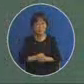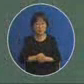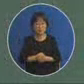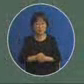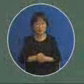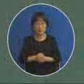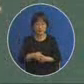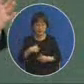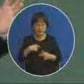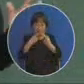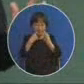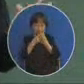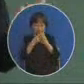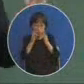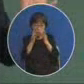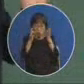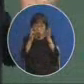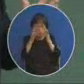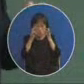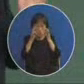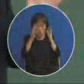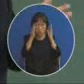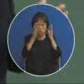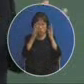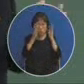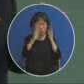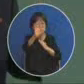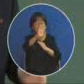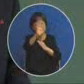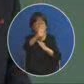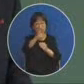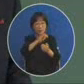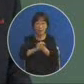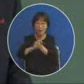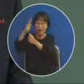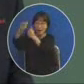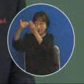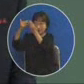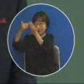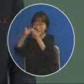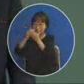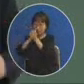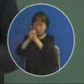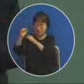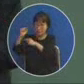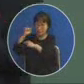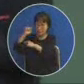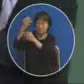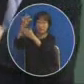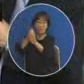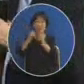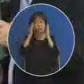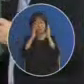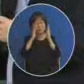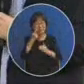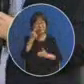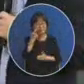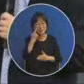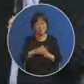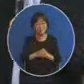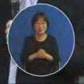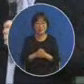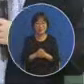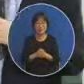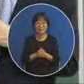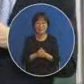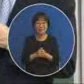that. 하나님은 깡다구로 하지 말고 기도 속에서 하라는 겁니다. Until now, you study with your own grit and perseverance. That's not it. God wants you to study